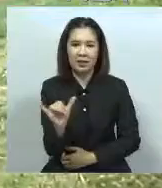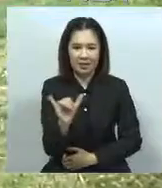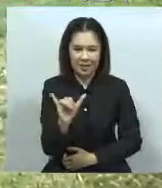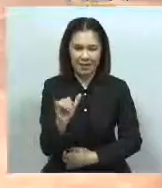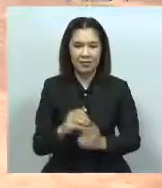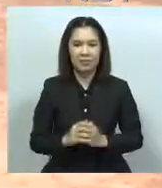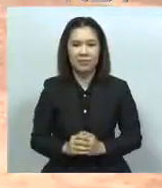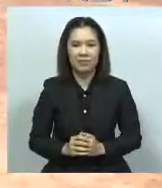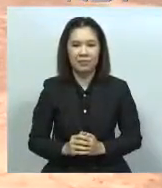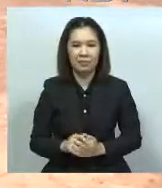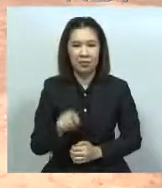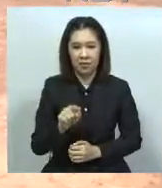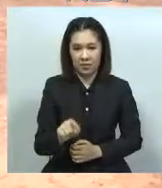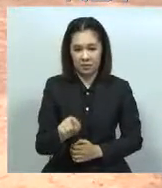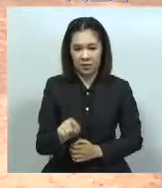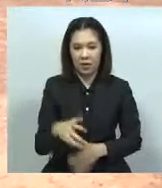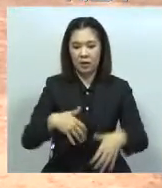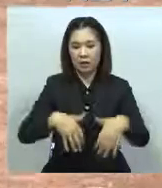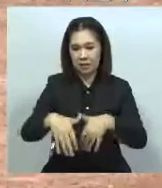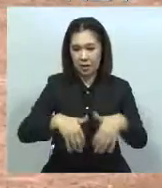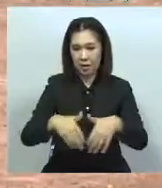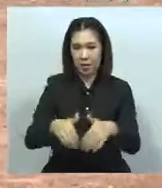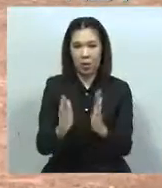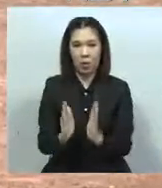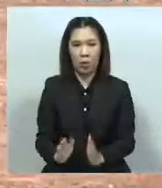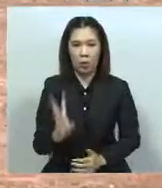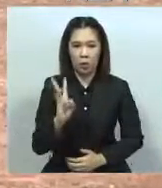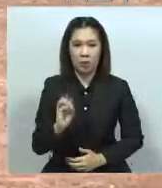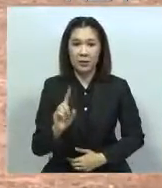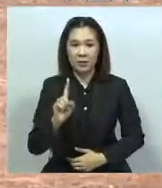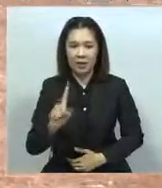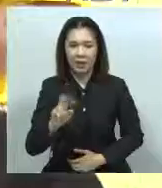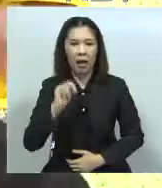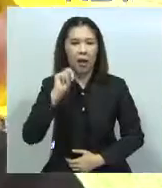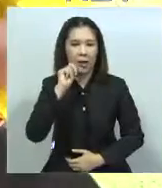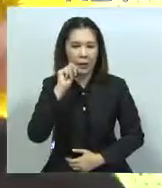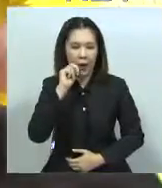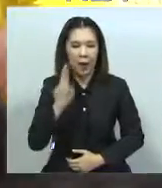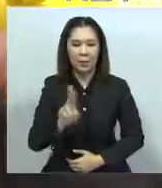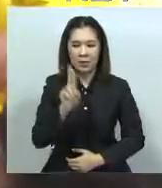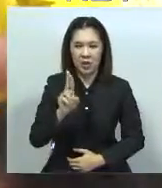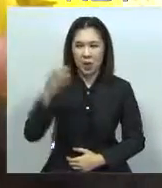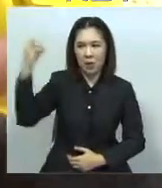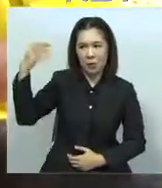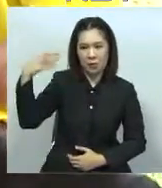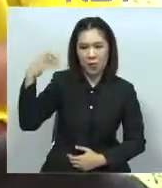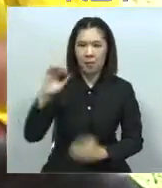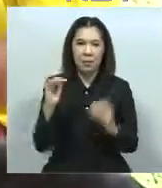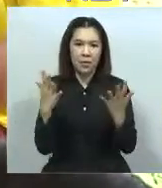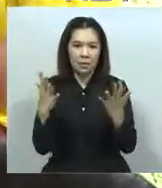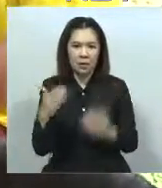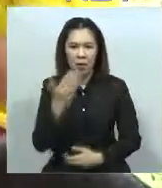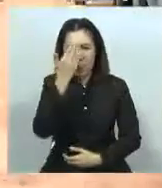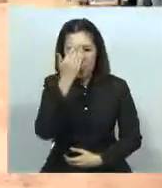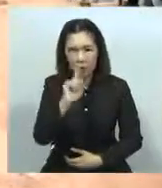สว่านโนนทองตำบลกุดน้ำใสอีกจำนวน61คนไม่มีน้ำประปาแล้วก็ไฟฟ้าใช้เนื่องจากว่าไม่มีบ้านเล